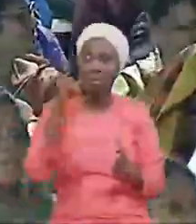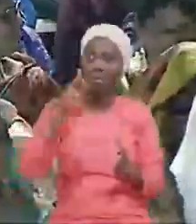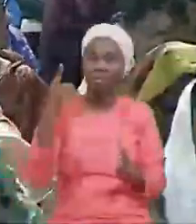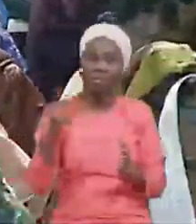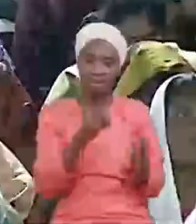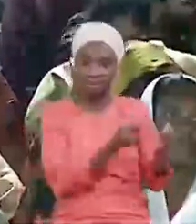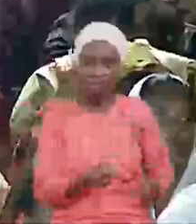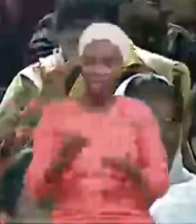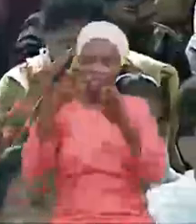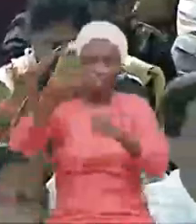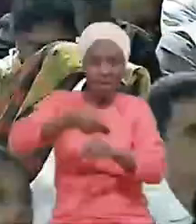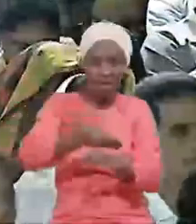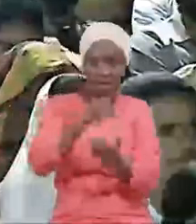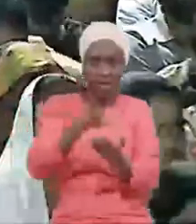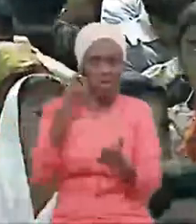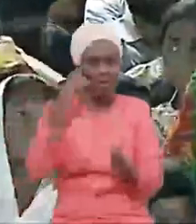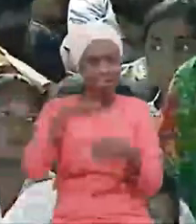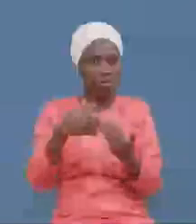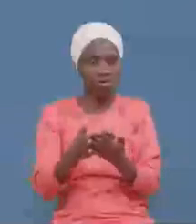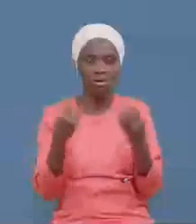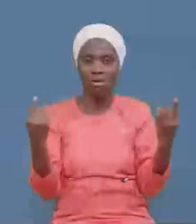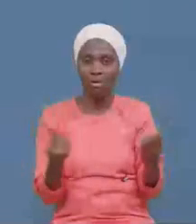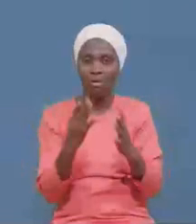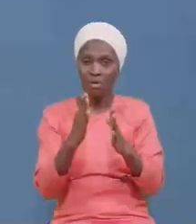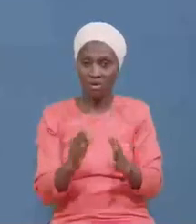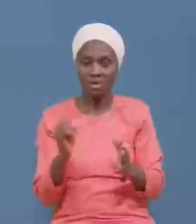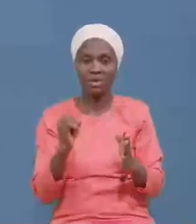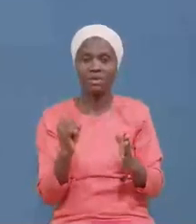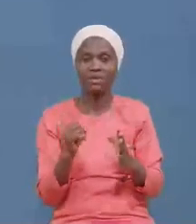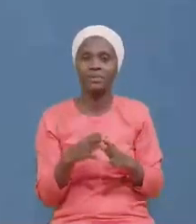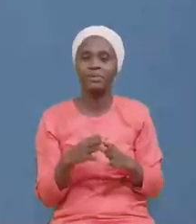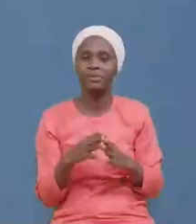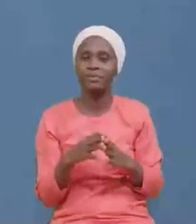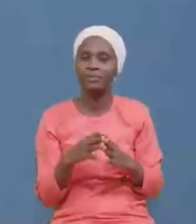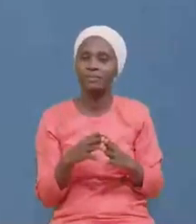Il est l'agneau sacrificiel pour tous les pécheurs.